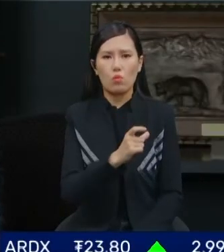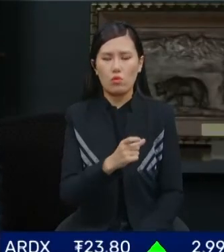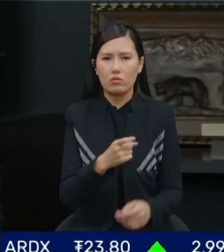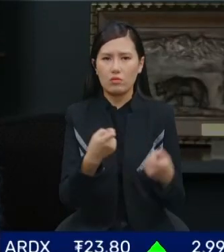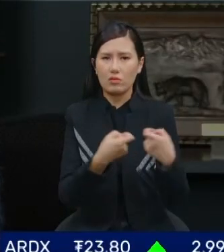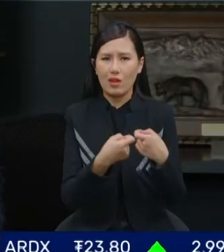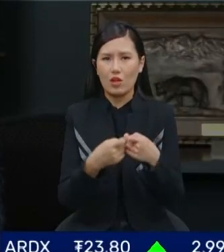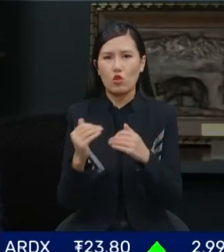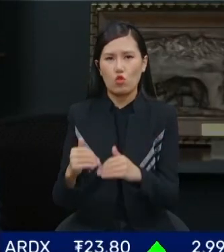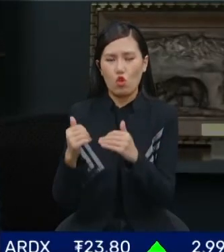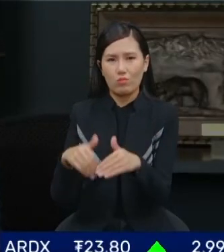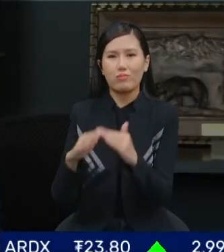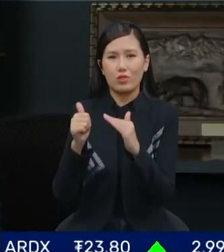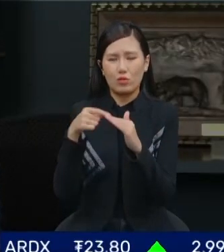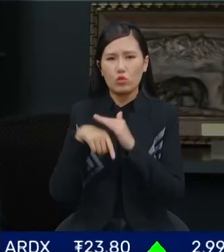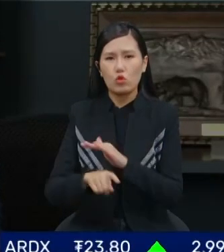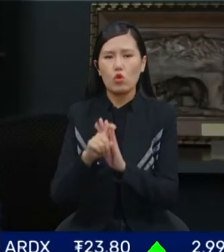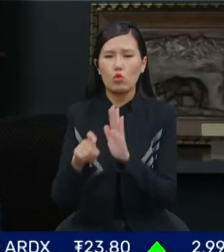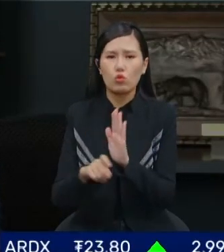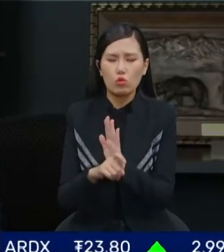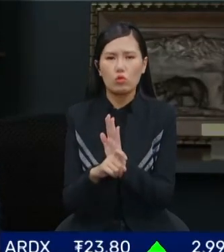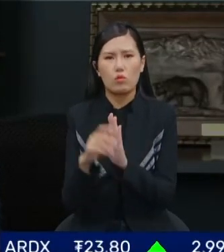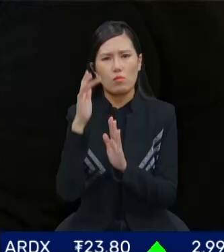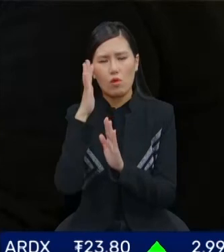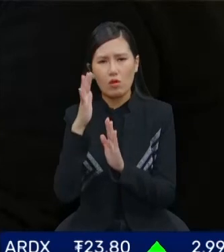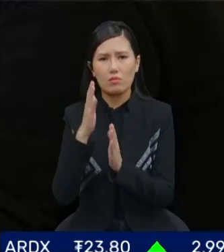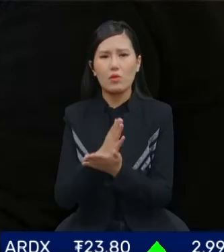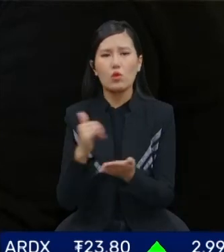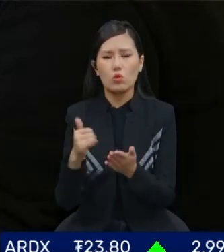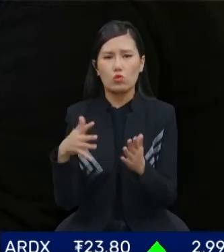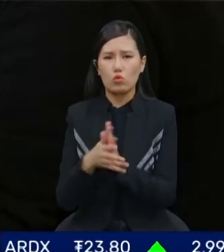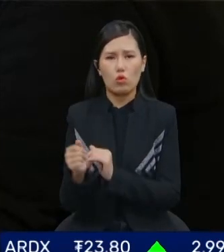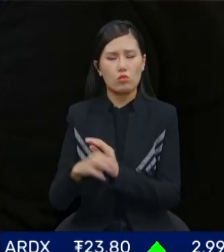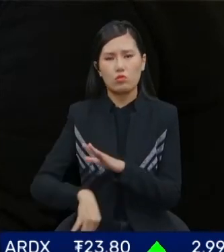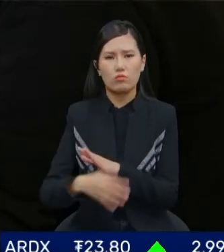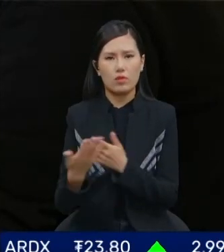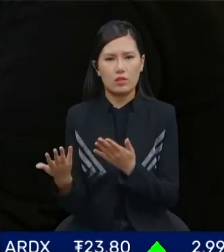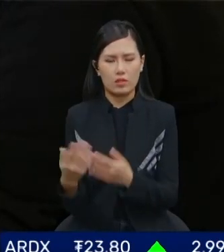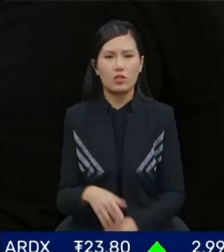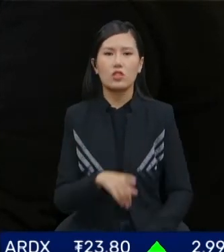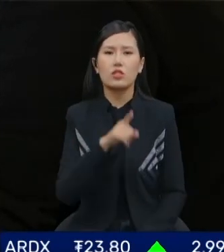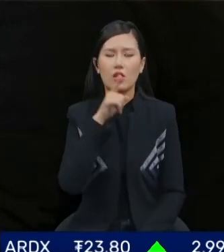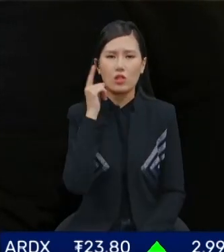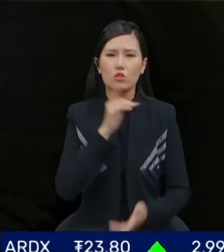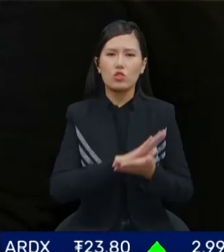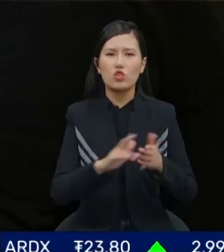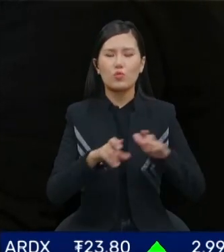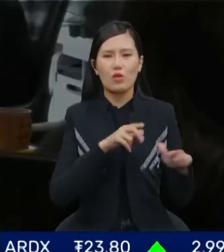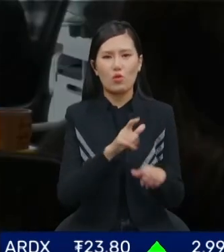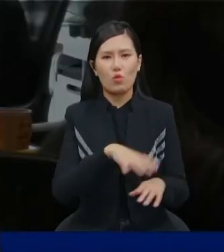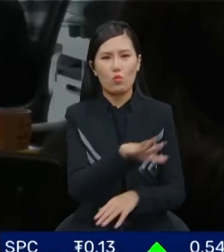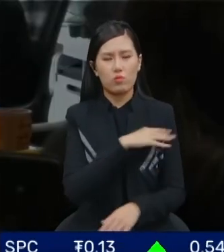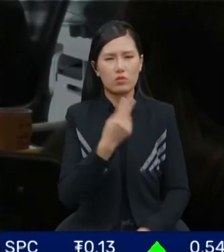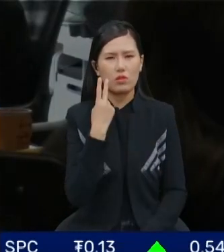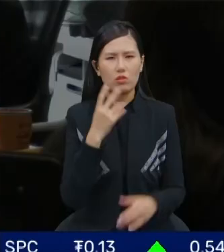юмнууд чинь хаана байгаа юм бэ? Тэрнтэйгээ ойлцсон төсөв юмнууд ерөөсөө явахгүй байна. За ялангуяа шинээр бизнесээ эхлүүлж байгаа залуус тулгамддаг хамгийн